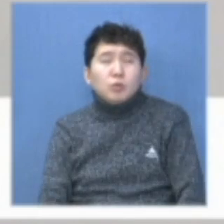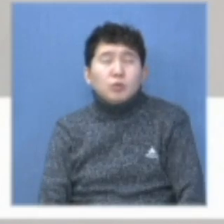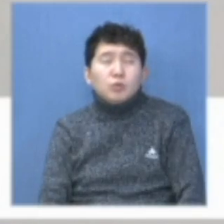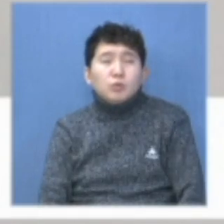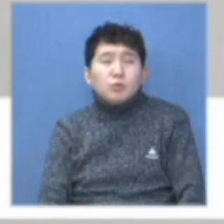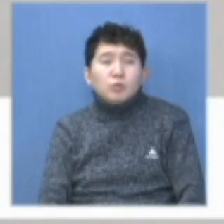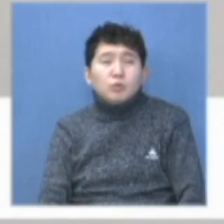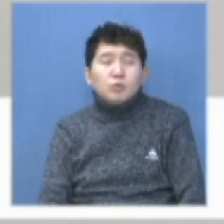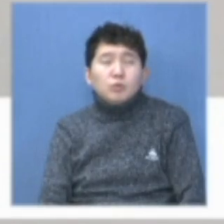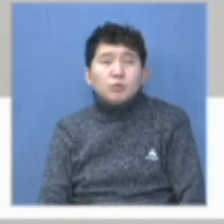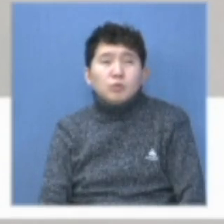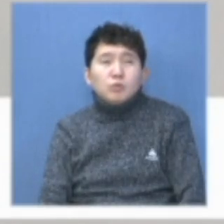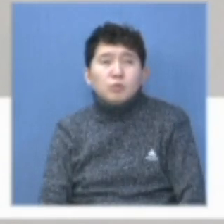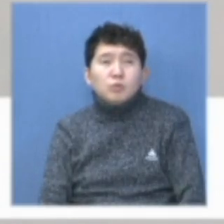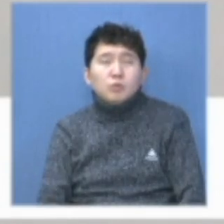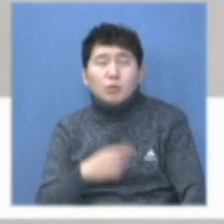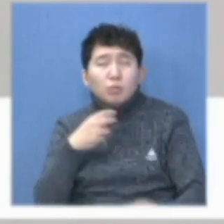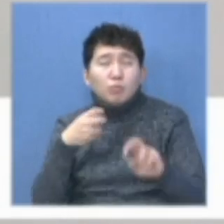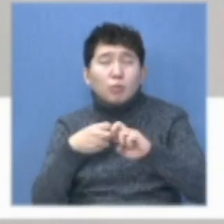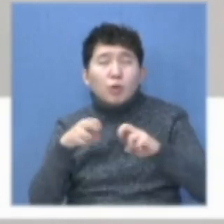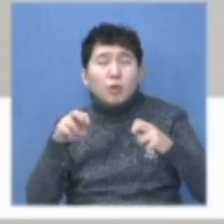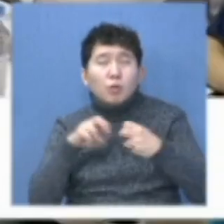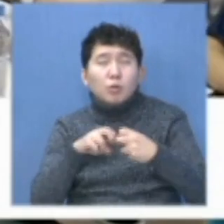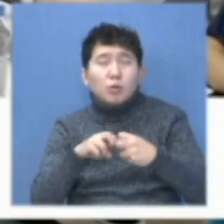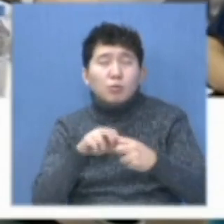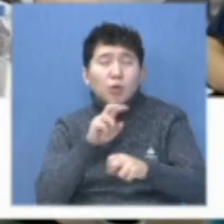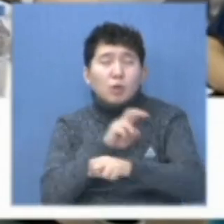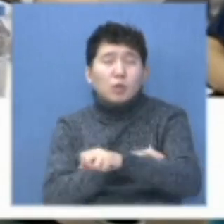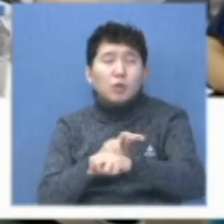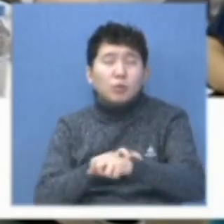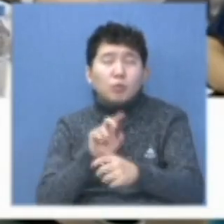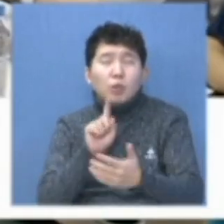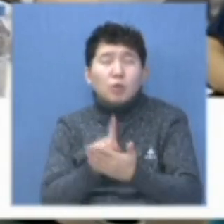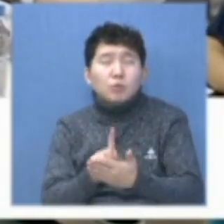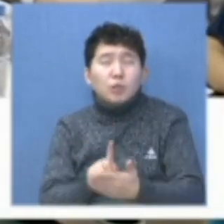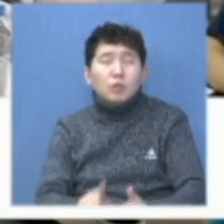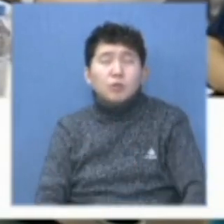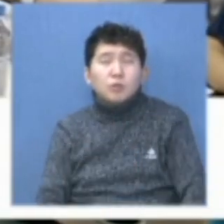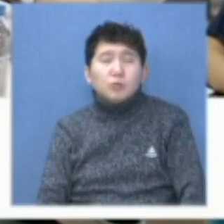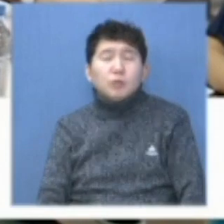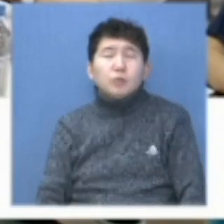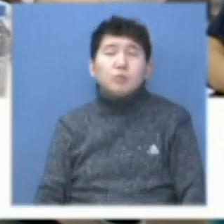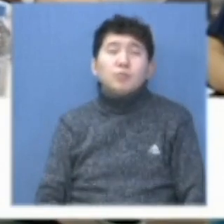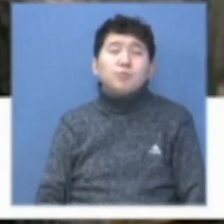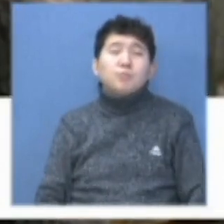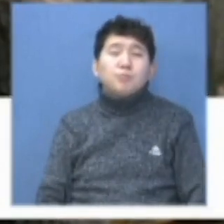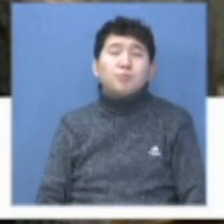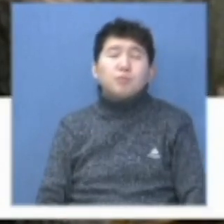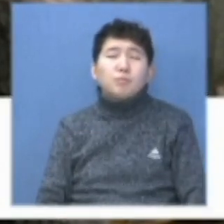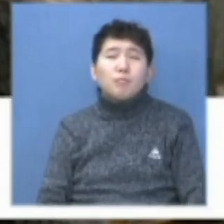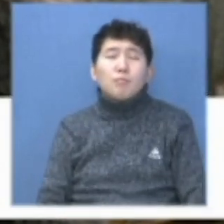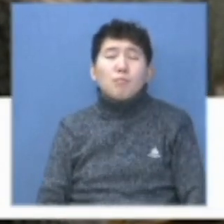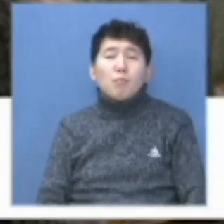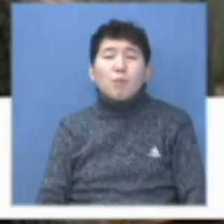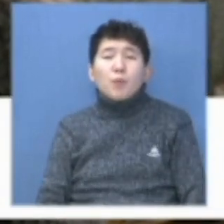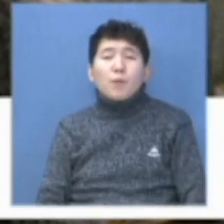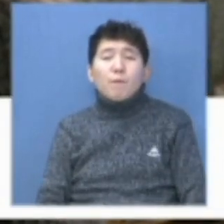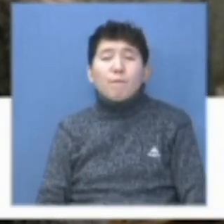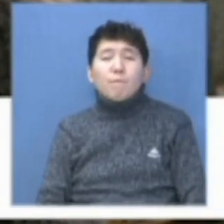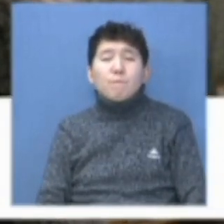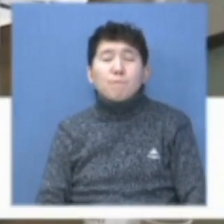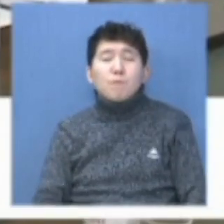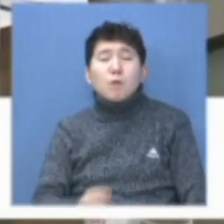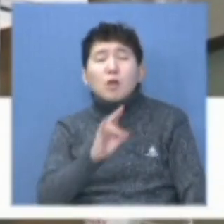характера для них проблемы в части исполнения налоговых обязательств. Не все владельцы магазинов у дома могут вести сложный финансовый